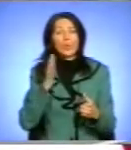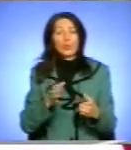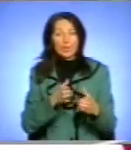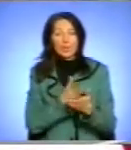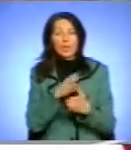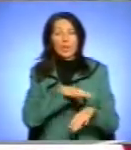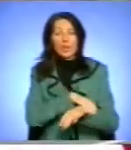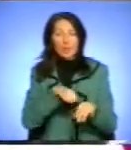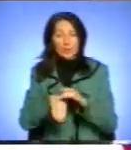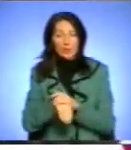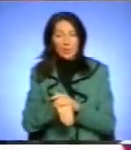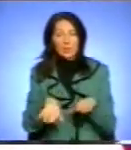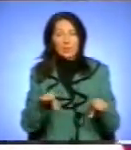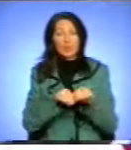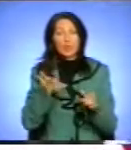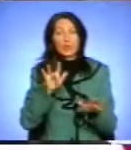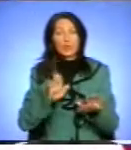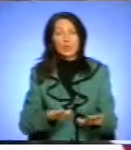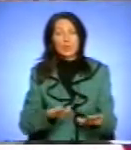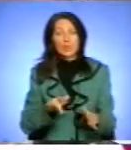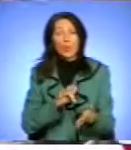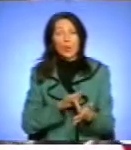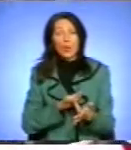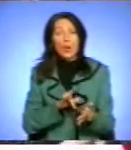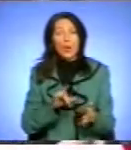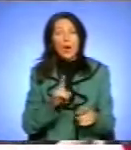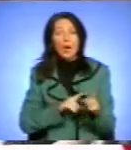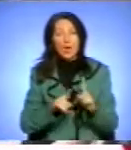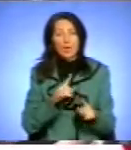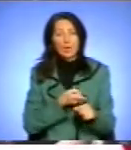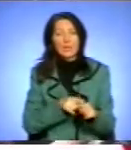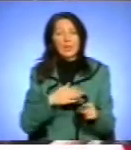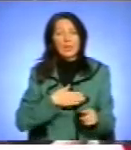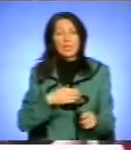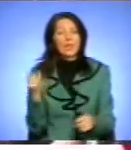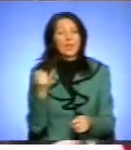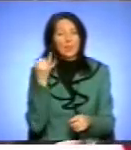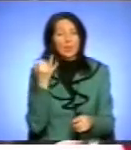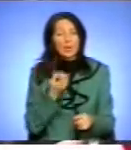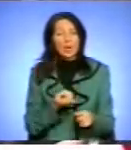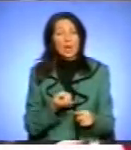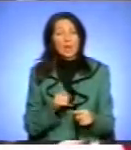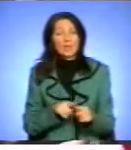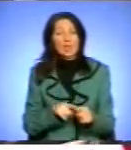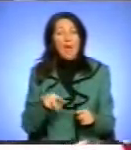із міською радою. Це наша історія 1 листопада. Це листопадовий зрив. І тому